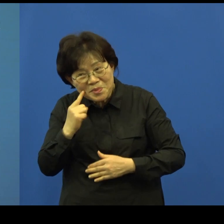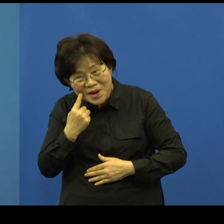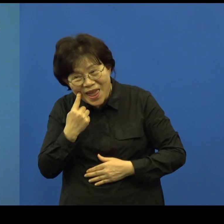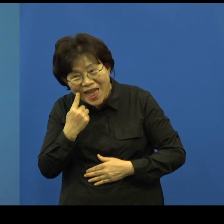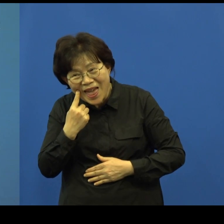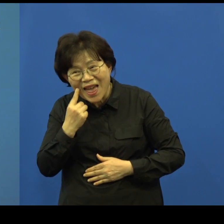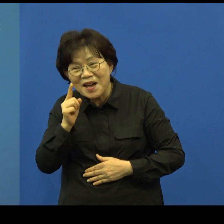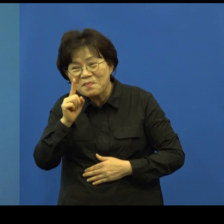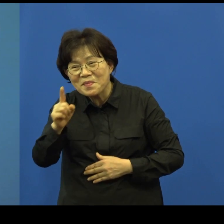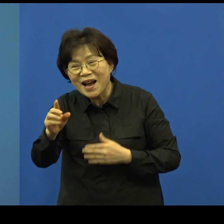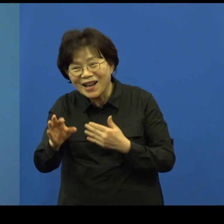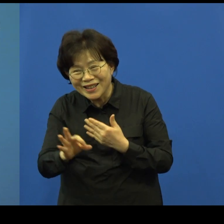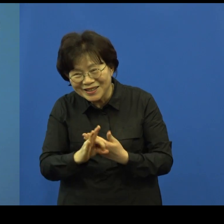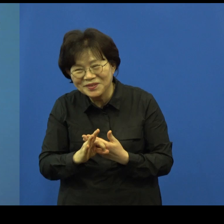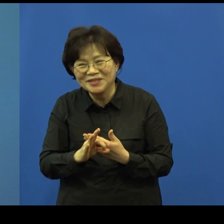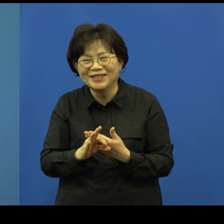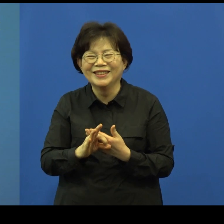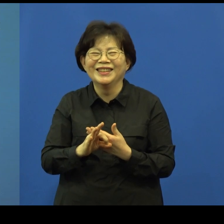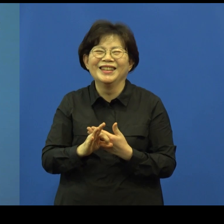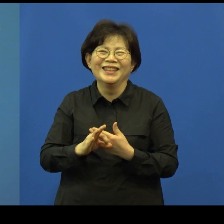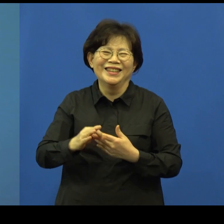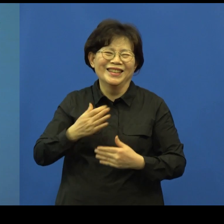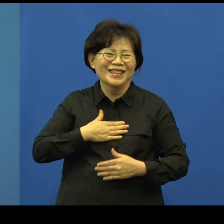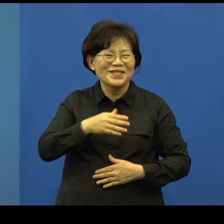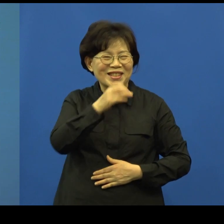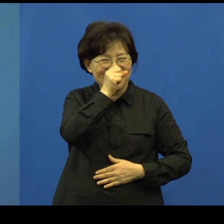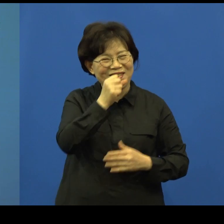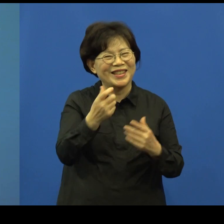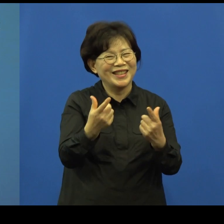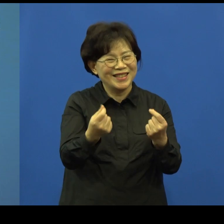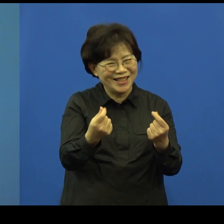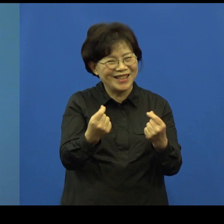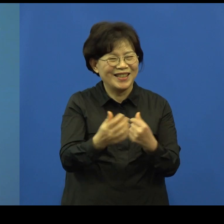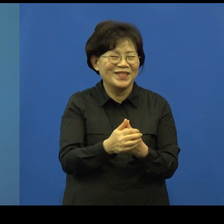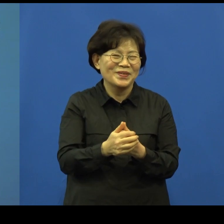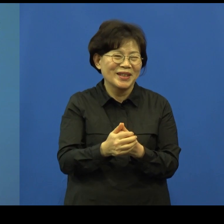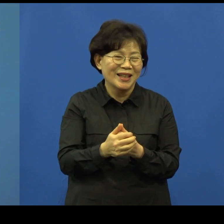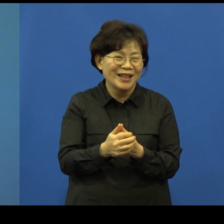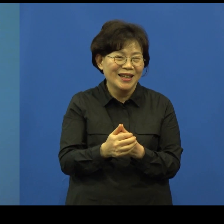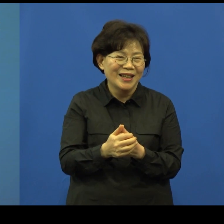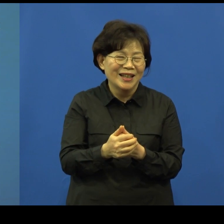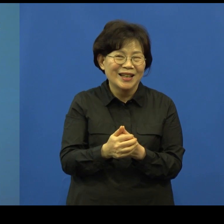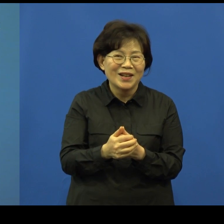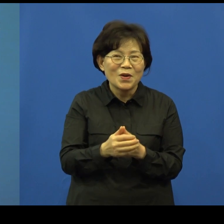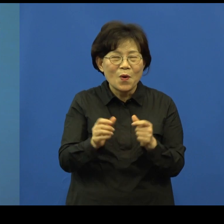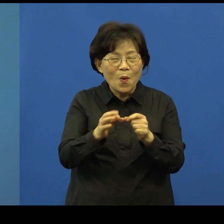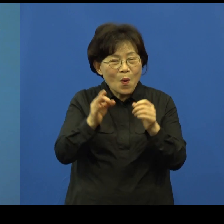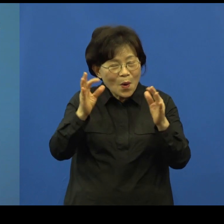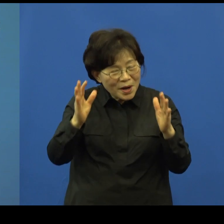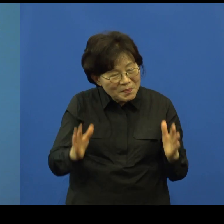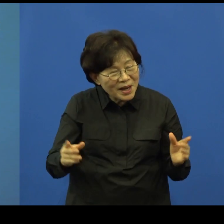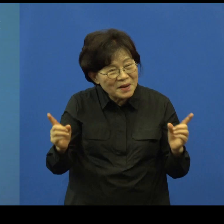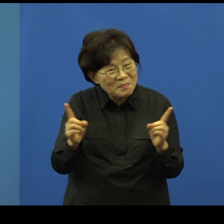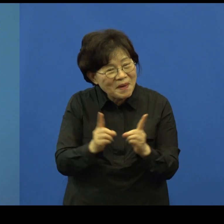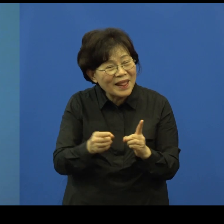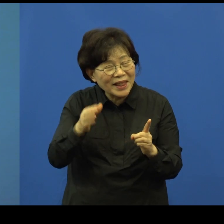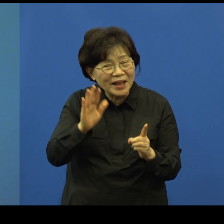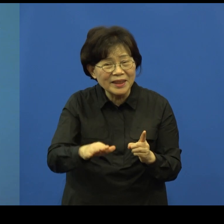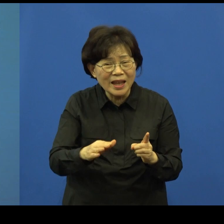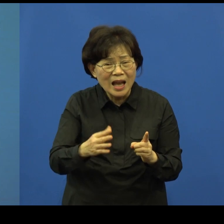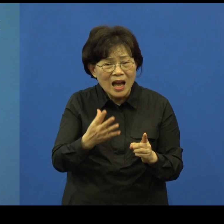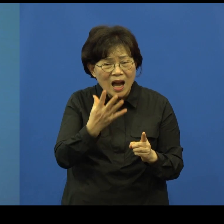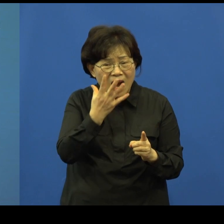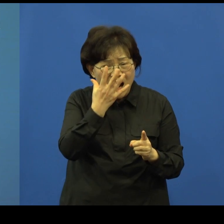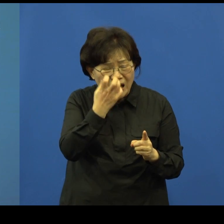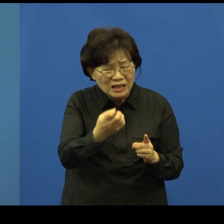이렇게 한마디 하면 너무 기분 좋은 거잖아요. 근데 어떻게 오래간만에 만났는데 폭삭 좀 늙었네? 뭐